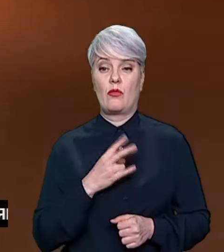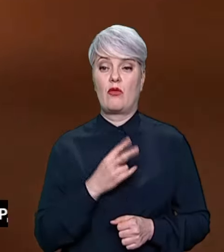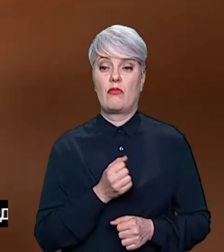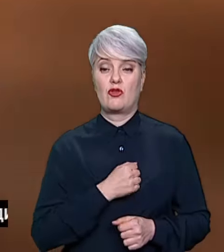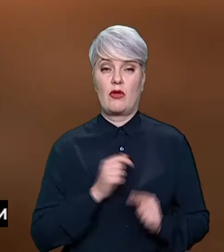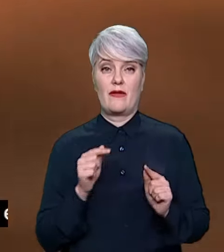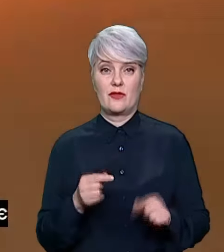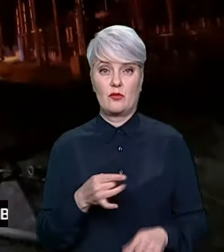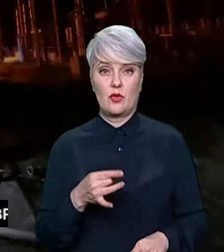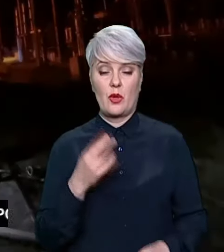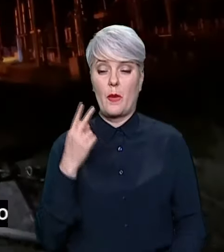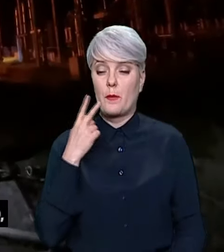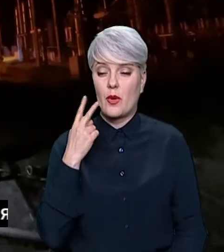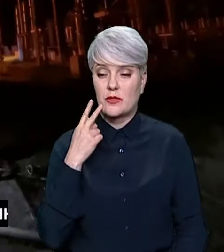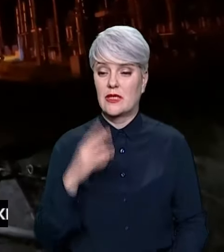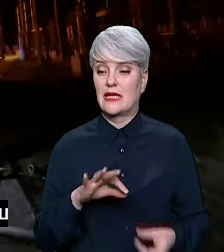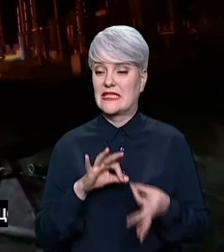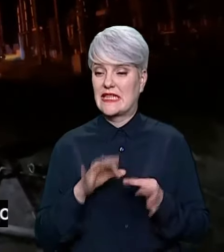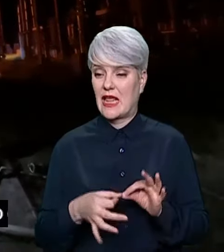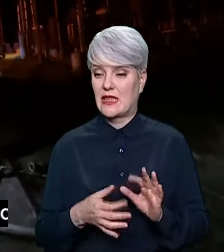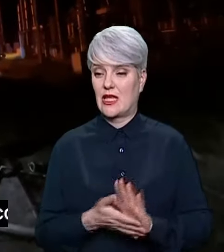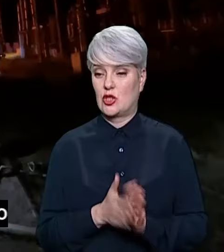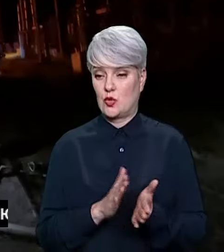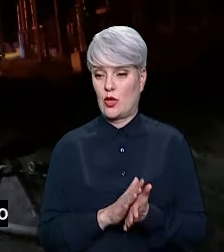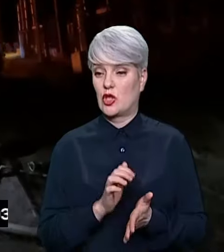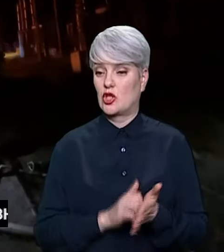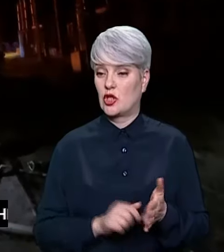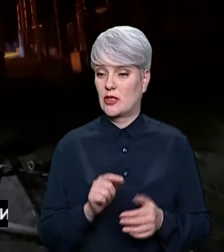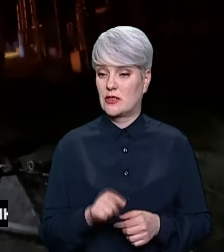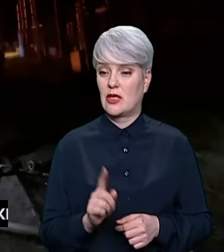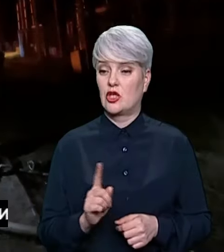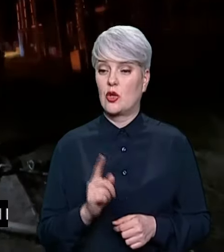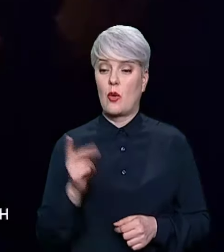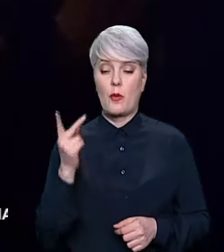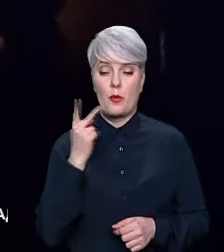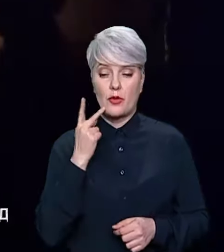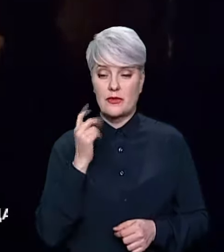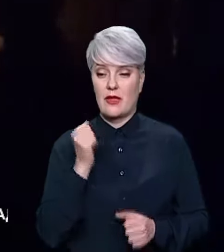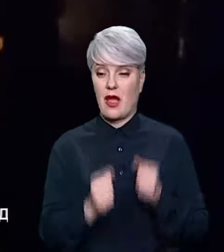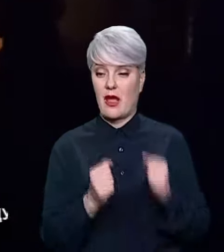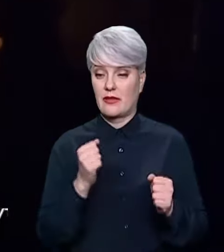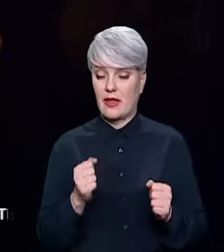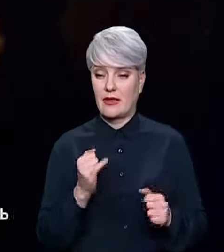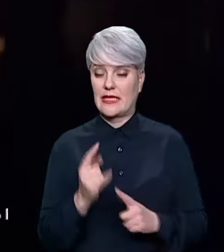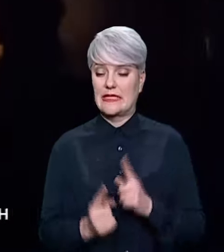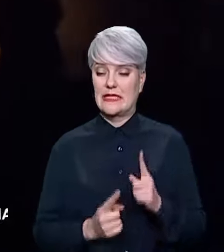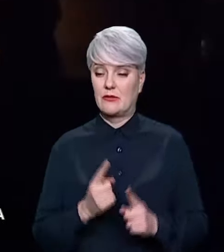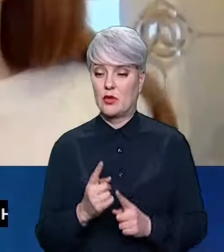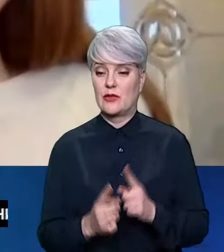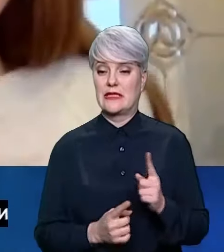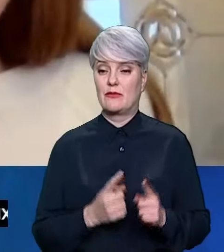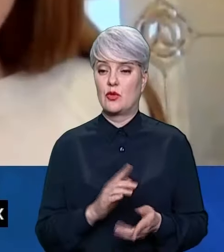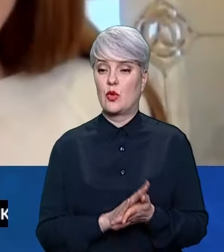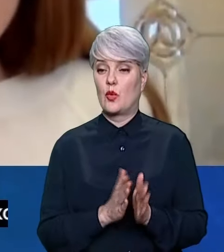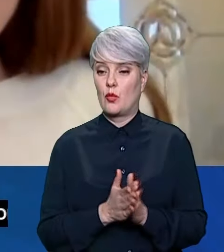регіоні постійно складна ситуація через те, що постійні атаки і весь час